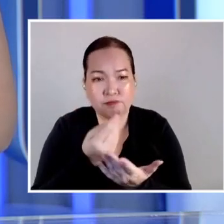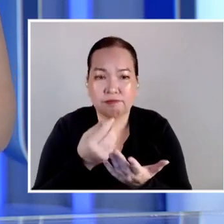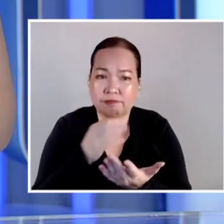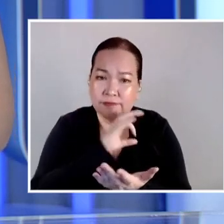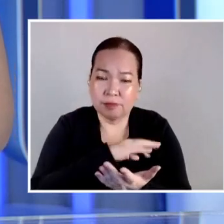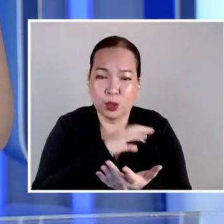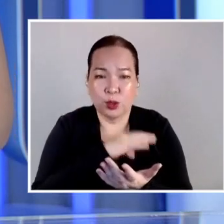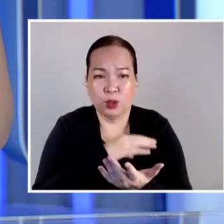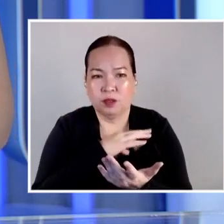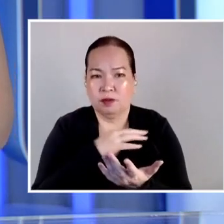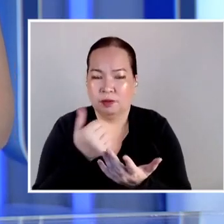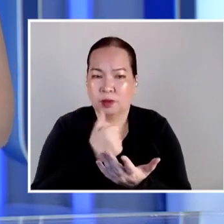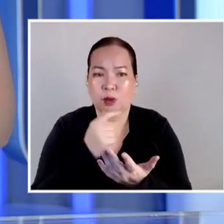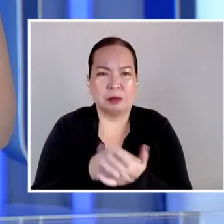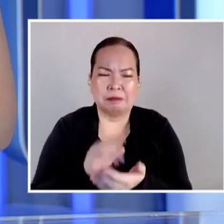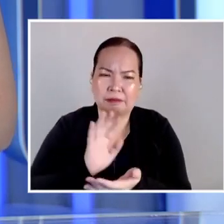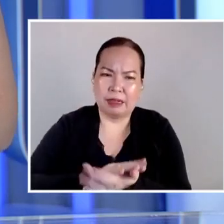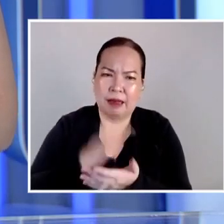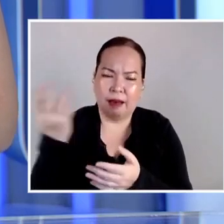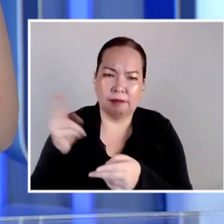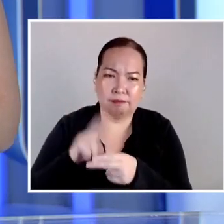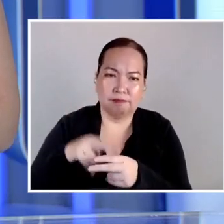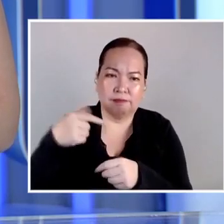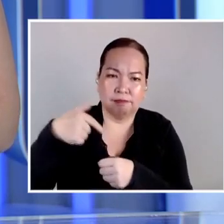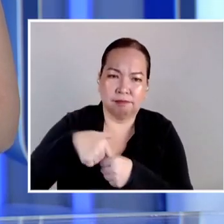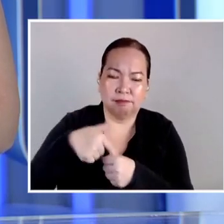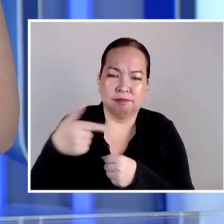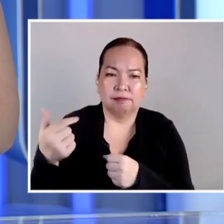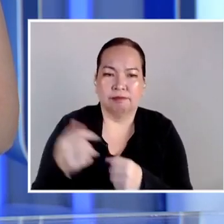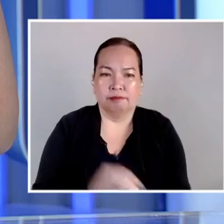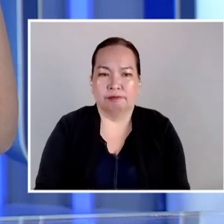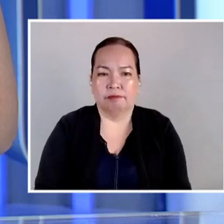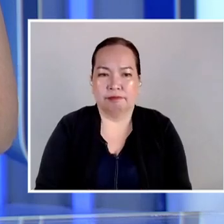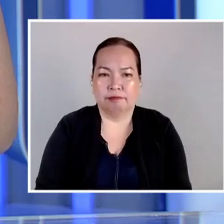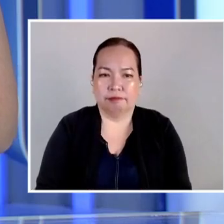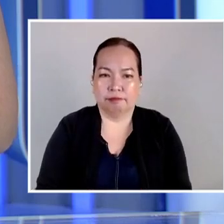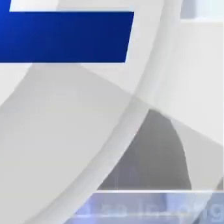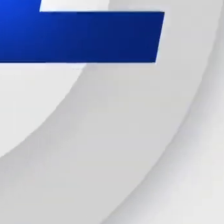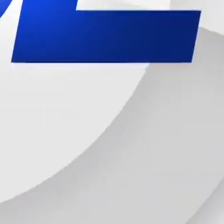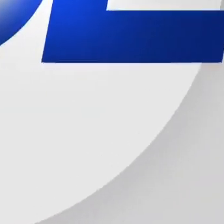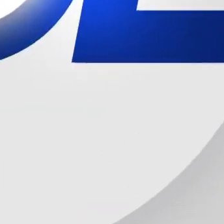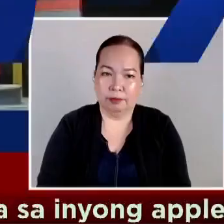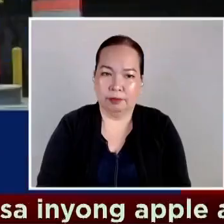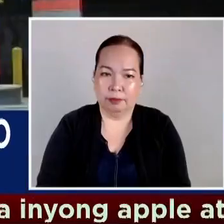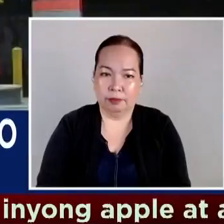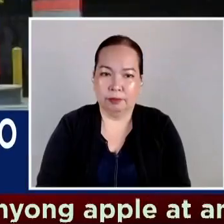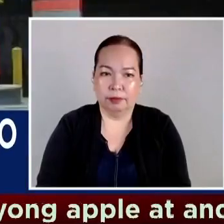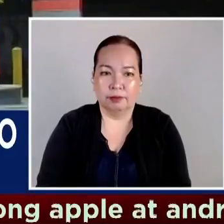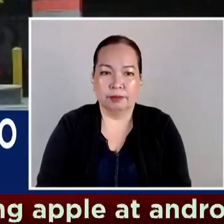taas ng presyo ng krudo. Nagpapatrol, Dennis Datu.